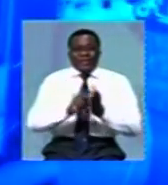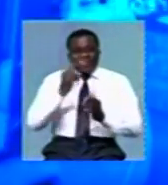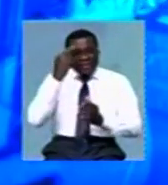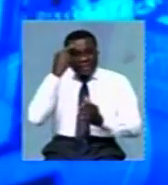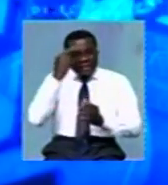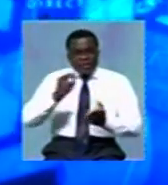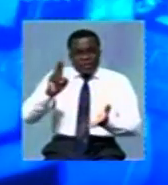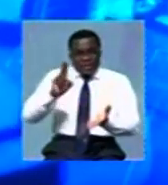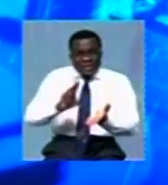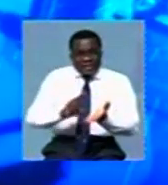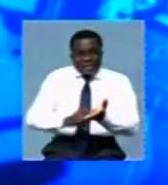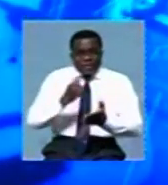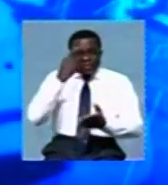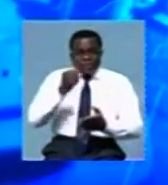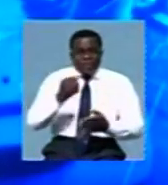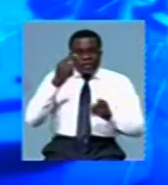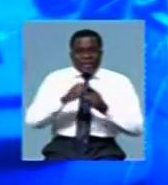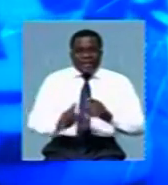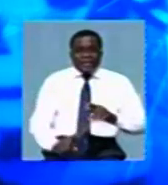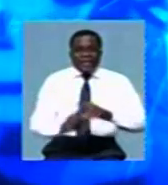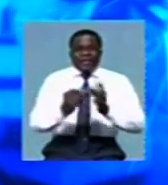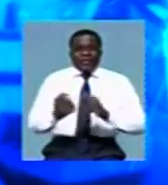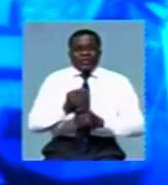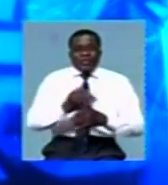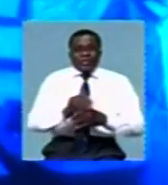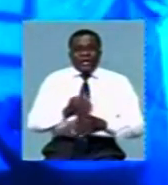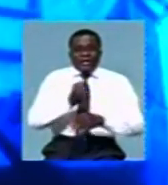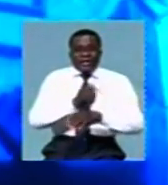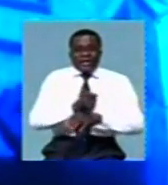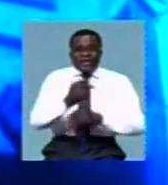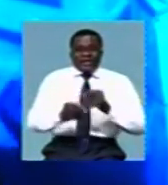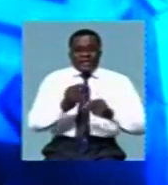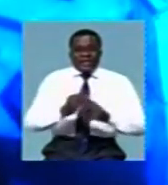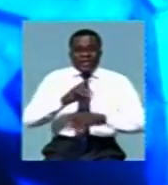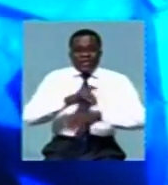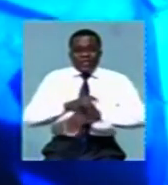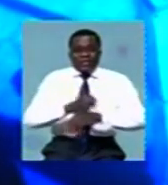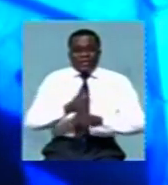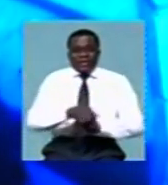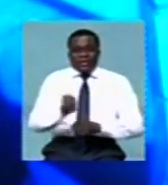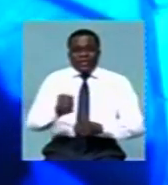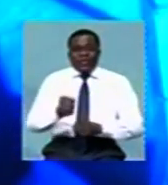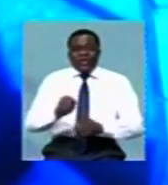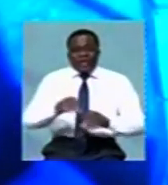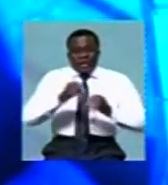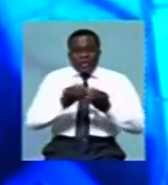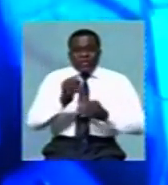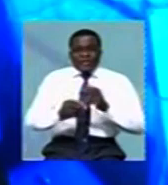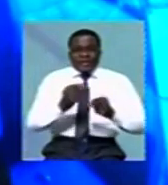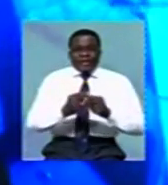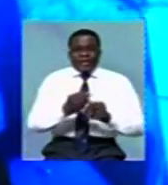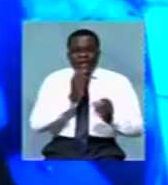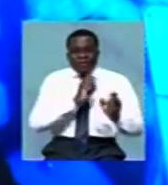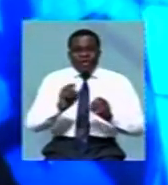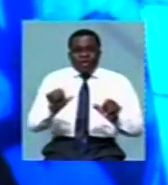de la signature de mémorandum d'entente intervenu aujourd'hui entre l'Agence nationale du domaine et du foncier et le Conseil national de l'Ordre